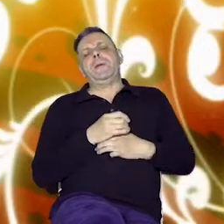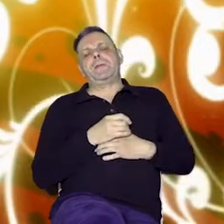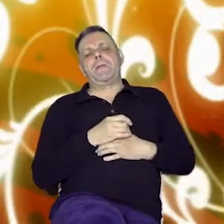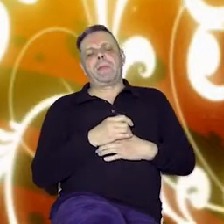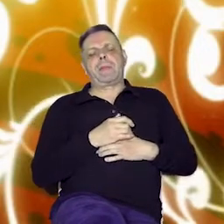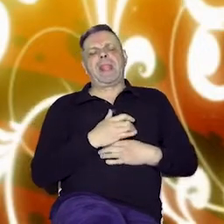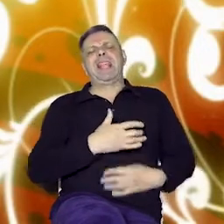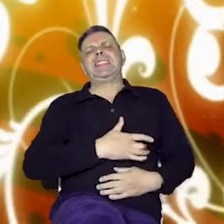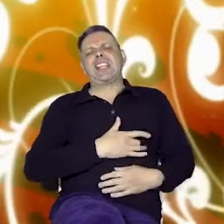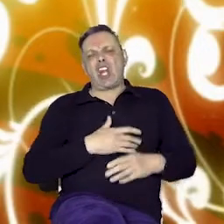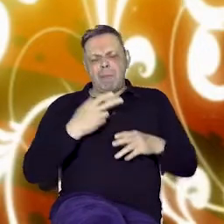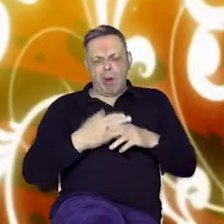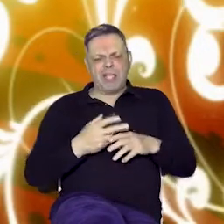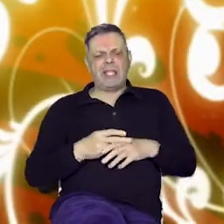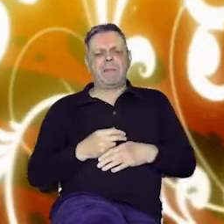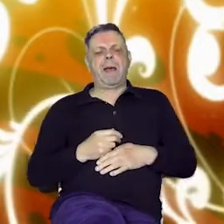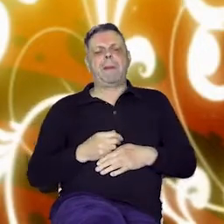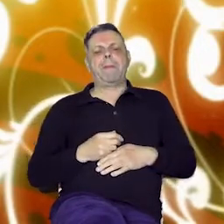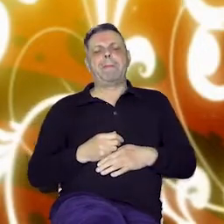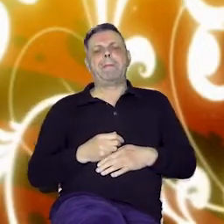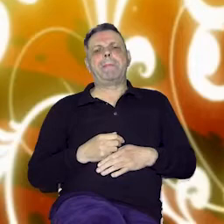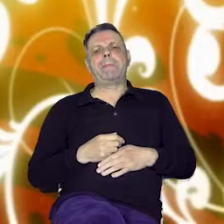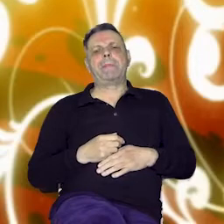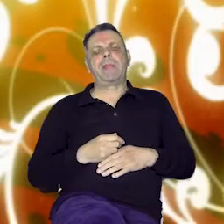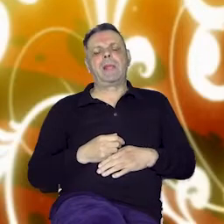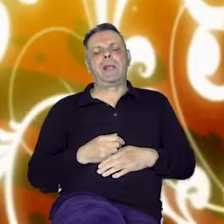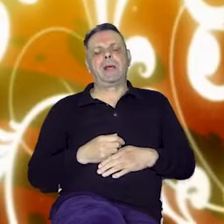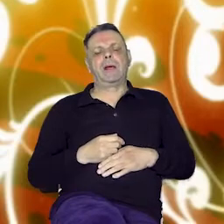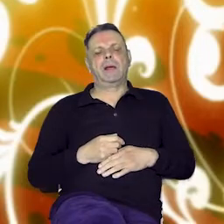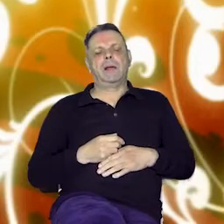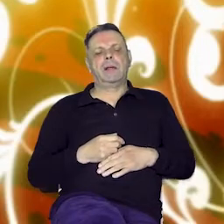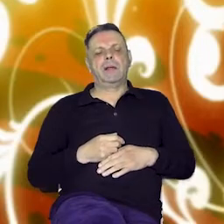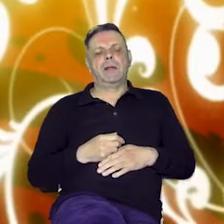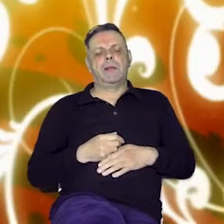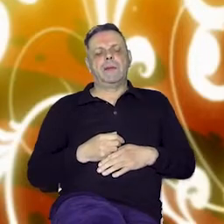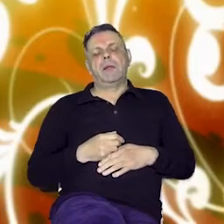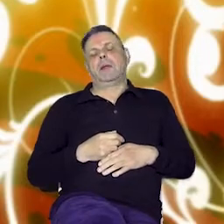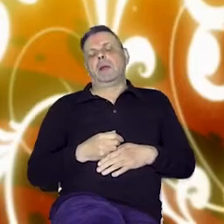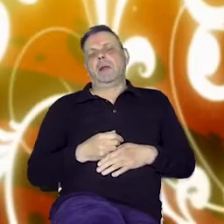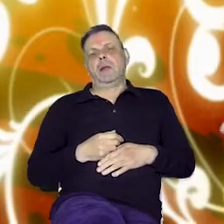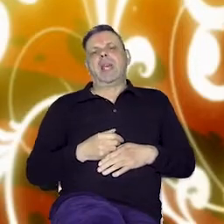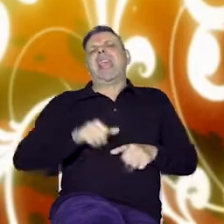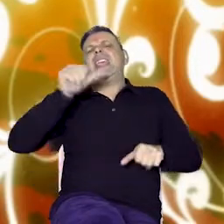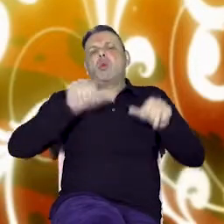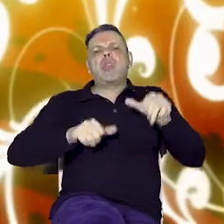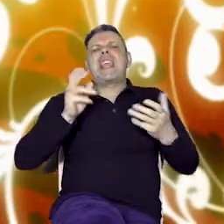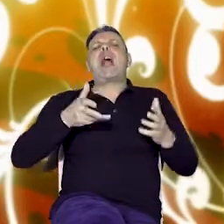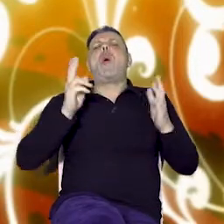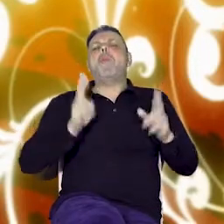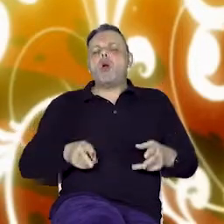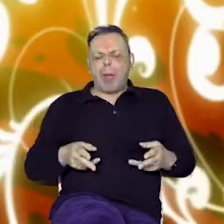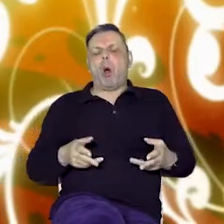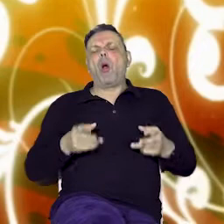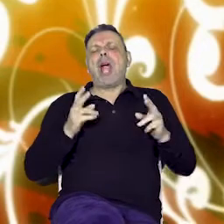kardiovaskularnim sistemom, barijatrijskoj kiruzi, znači kako možemo i riješiti jako morbidno debele ljude, pomoći